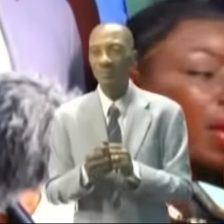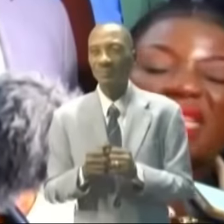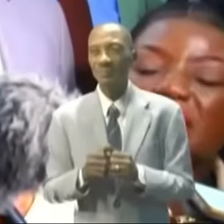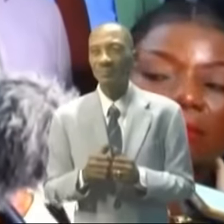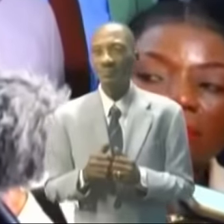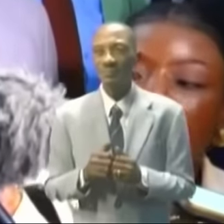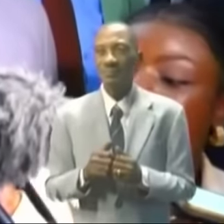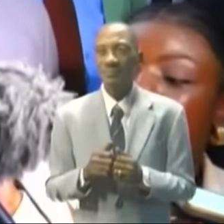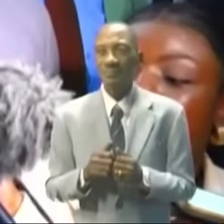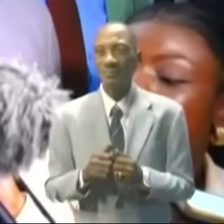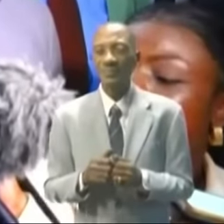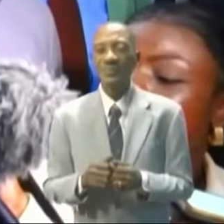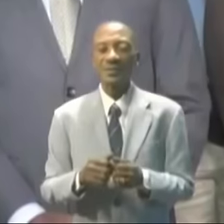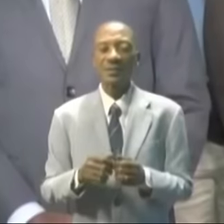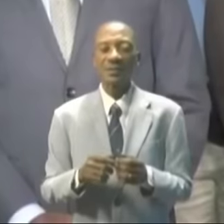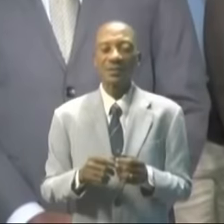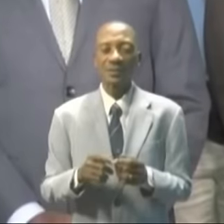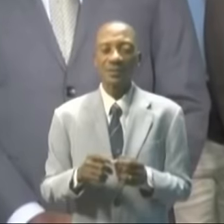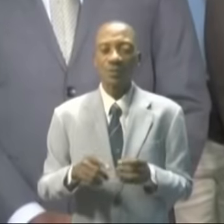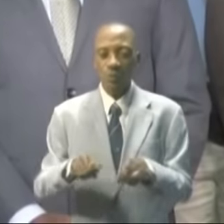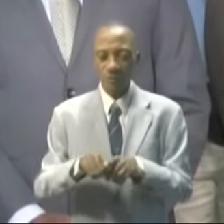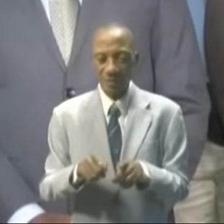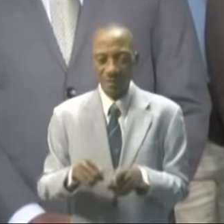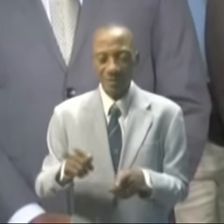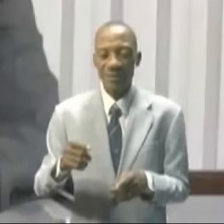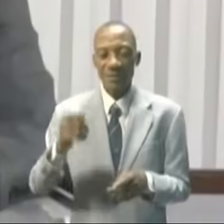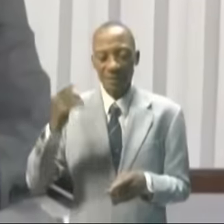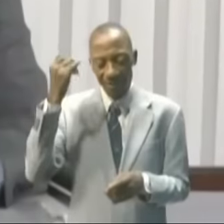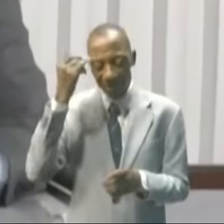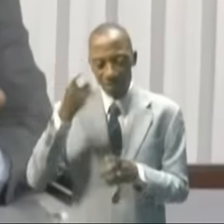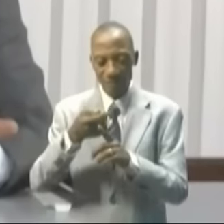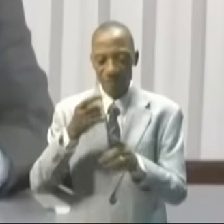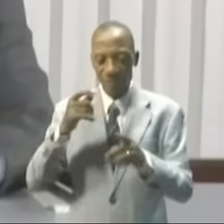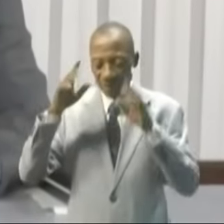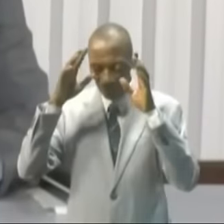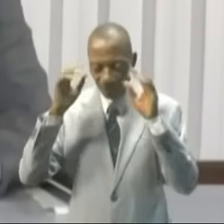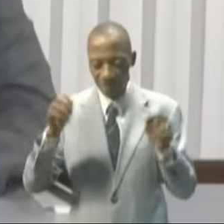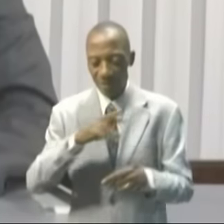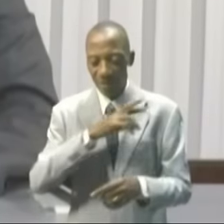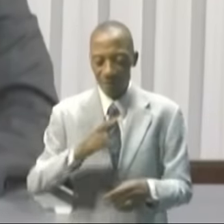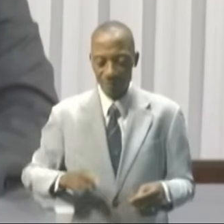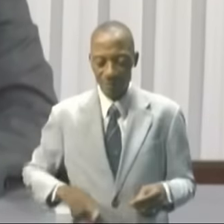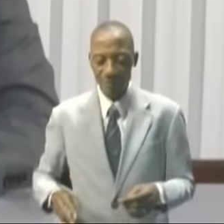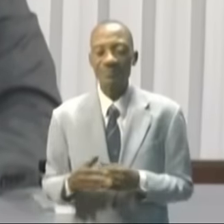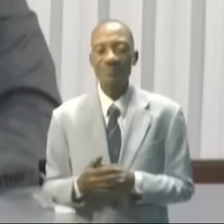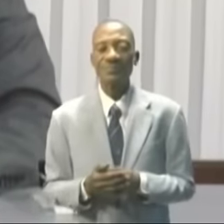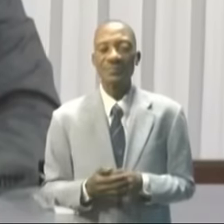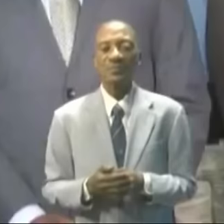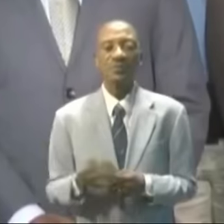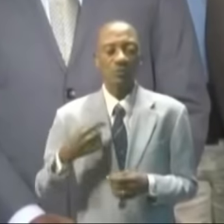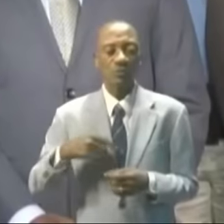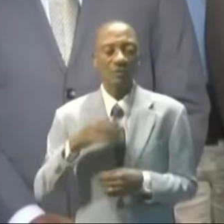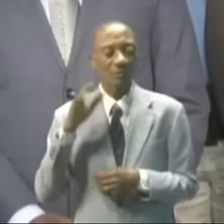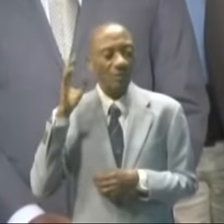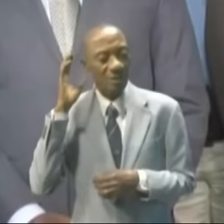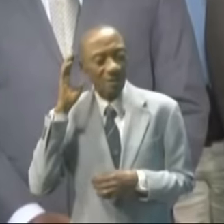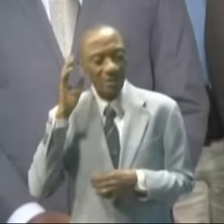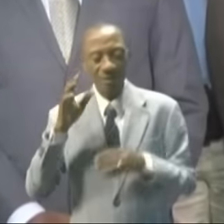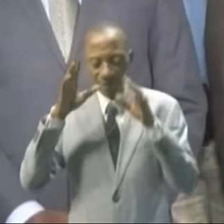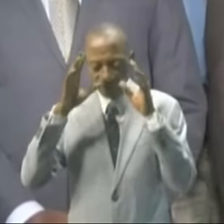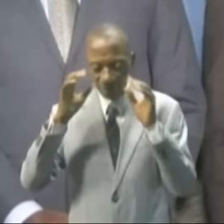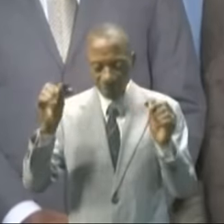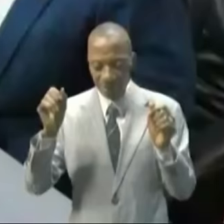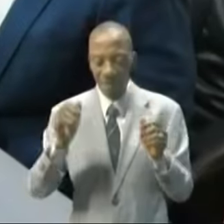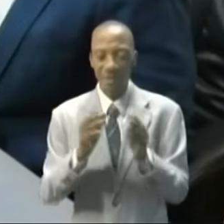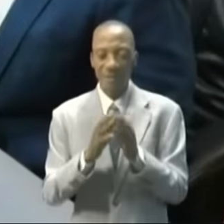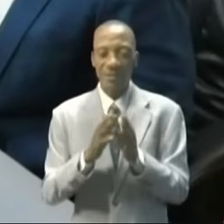le président de la République. Après avoir entendu M. le président de l'Assemblée nationale et avoir échangé